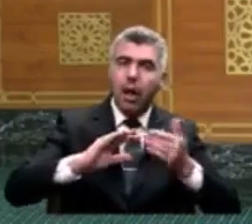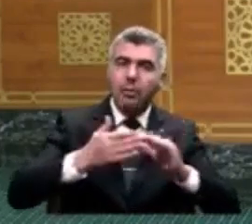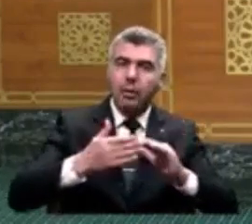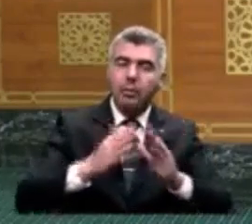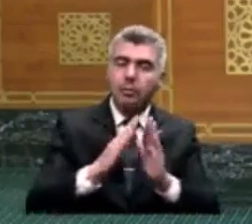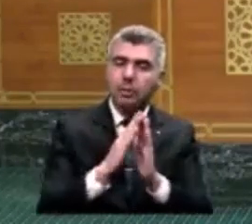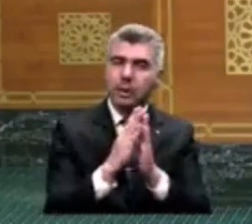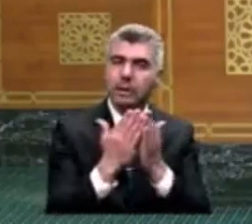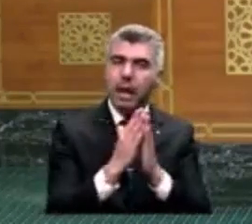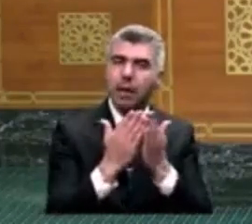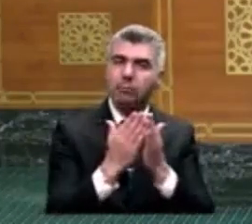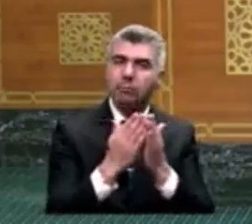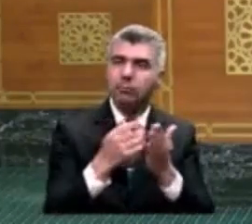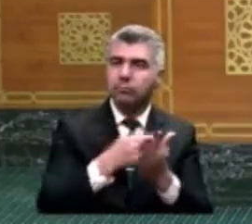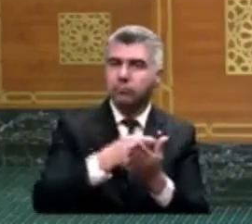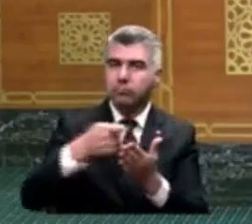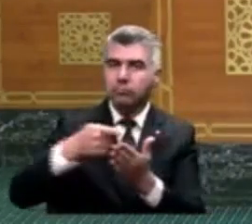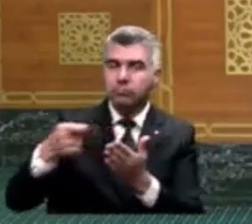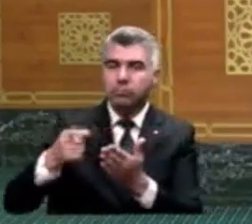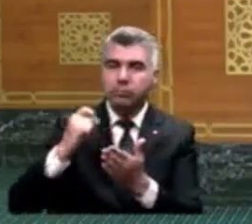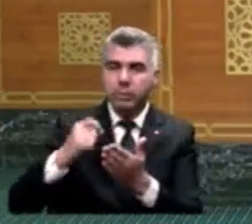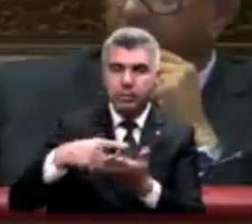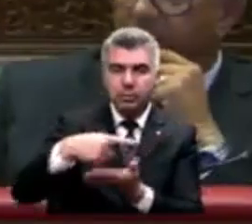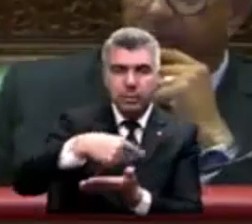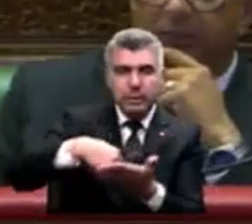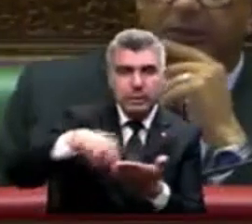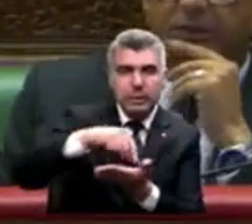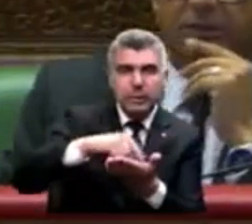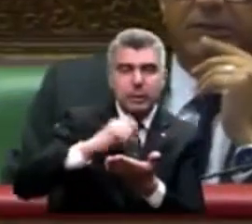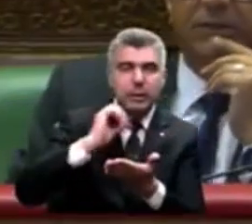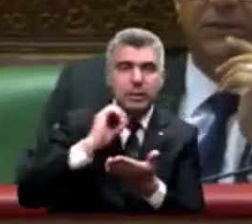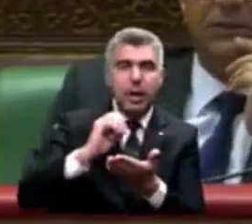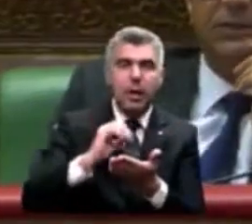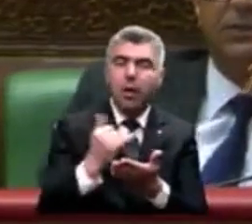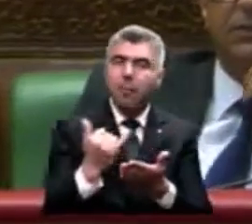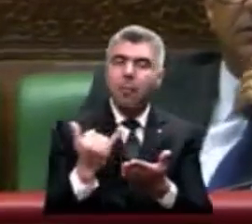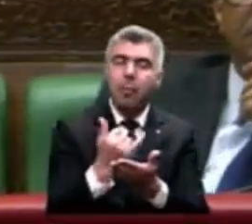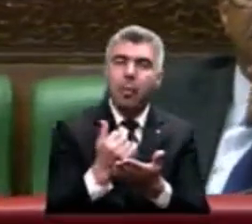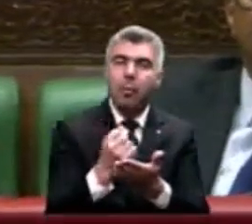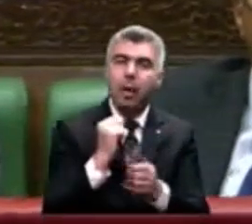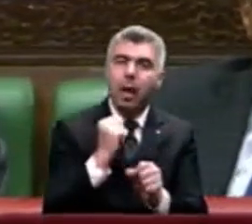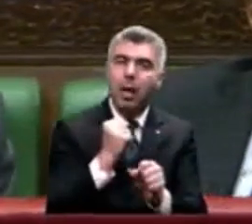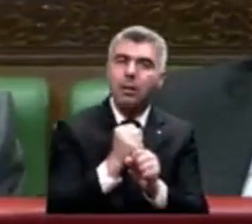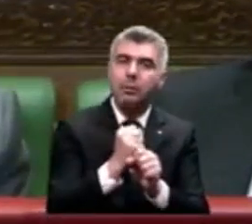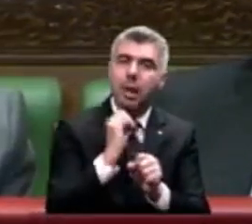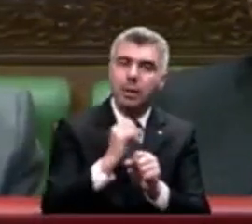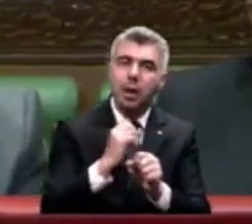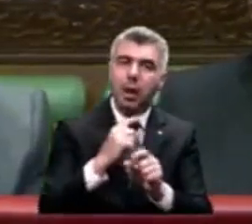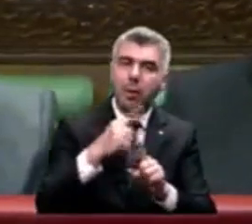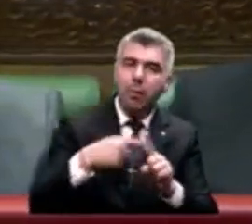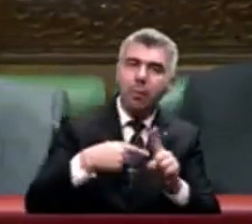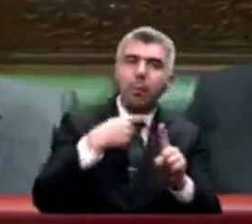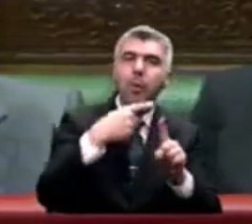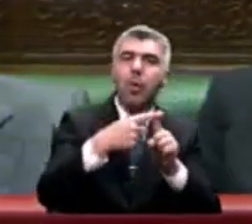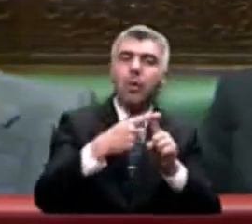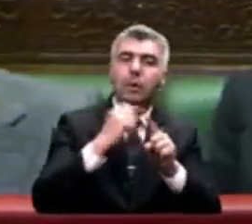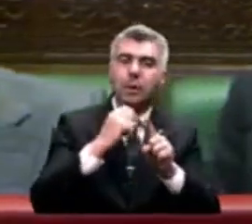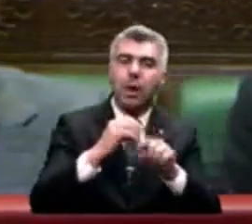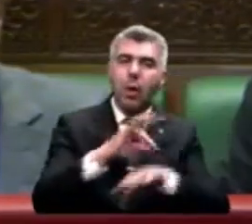دلائل وإطار مرجعي للممارسة الجيدة، بالإضافة إلى الموارد